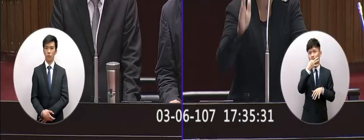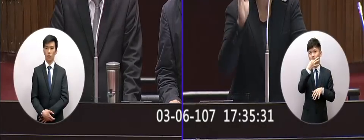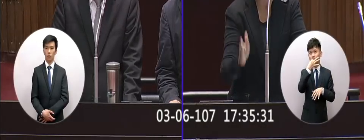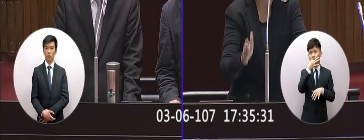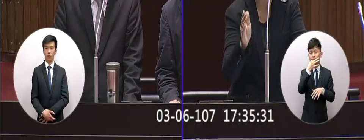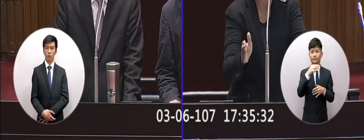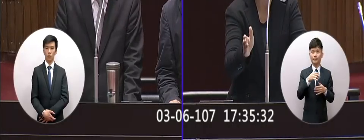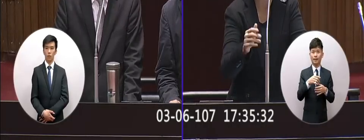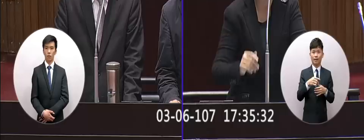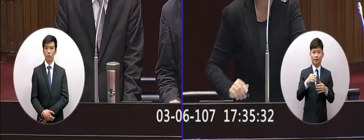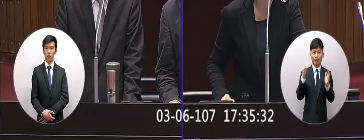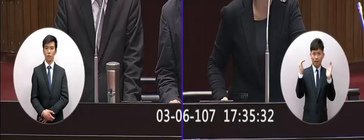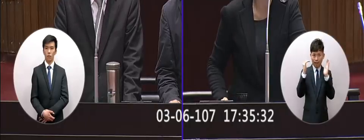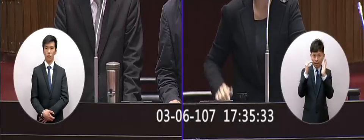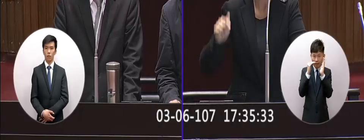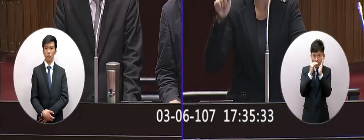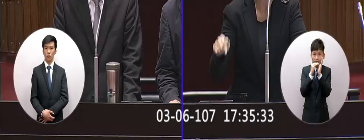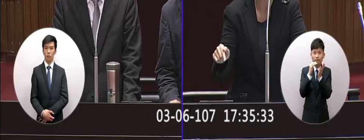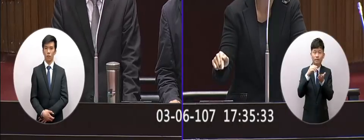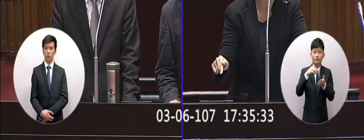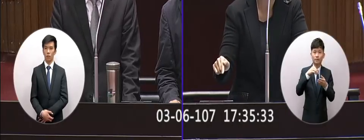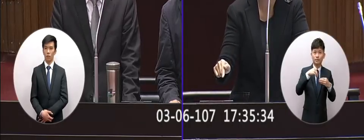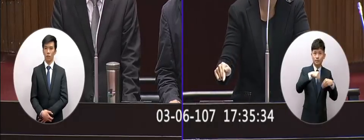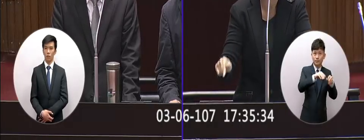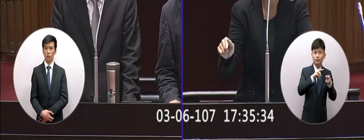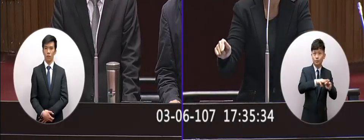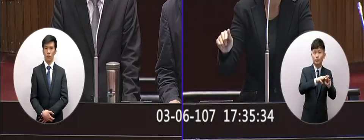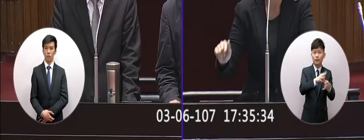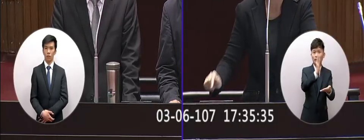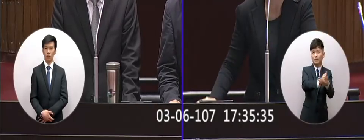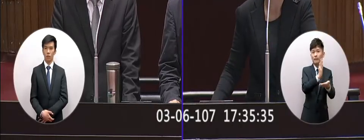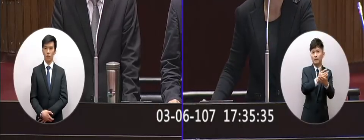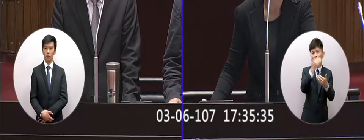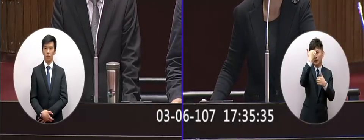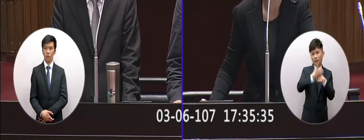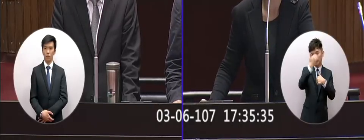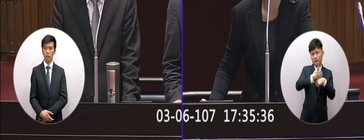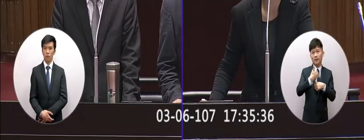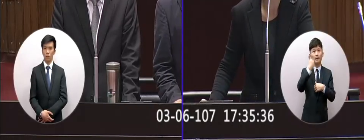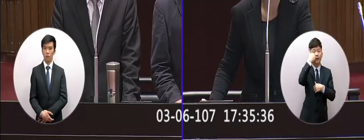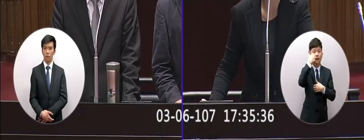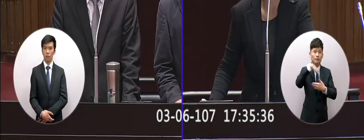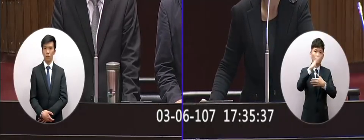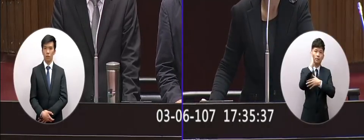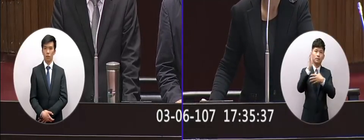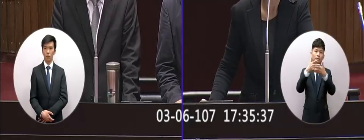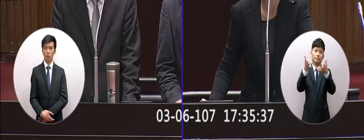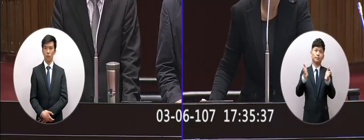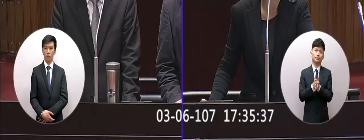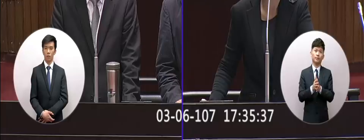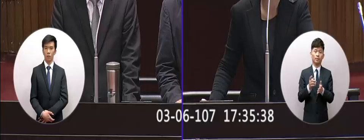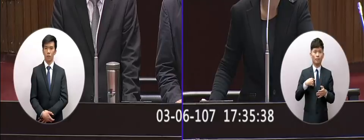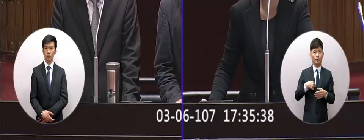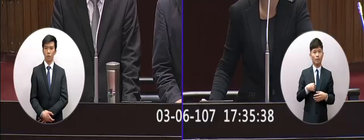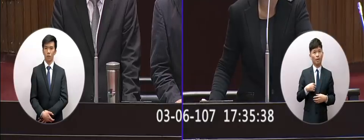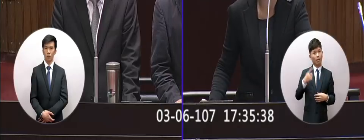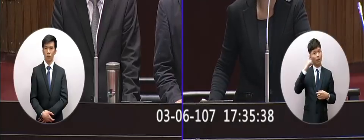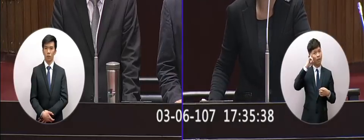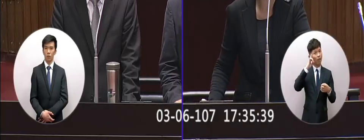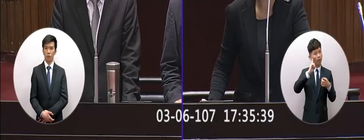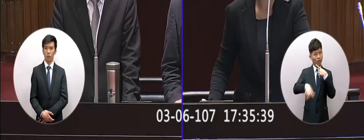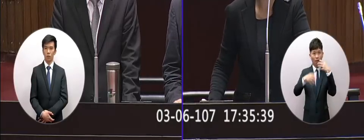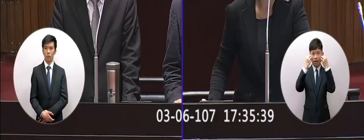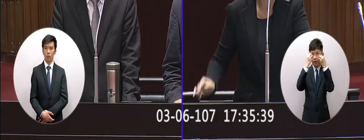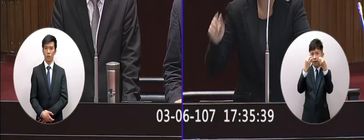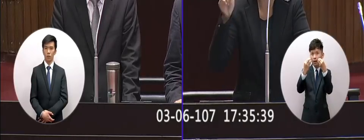有意见，眼看着就要送出委员会，一直踩刹车的是我们自己的内政部，这是令我非常非常意外